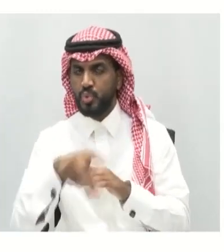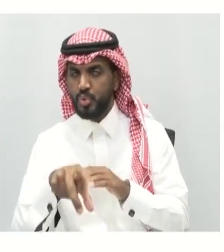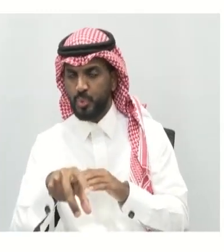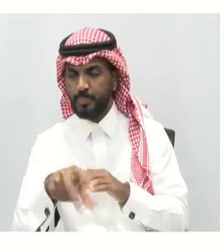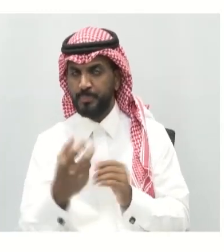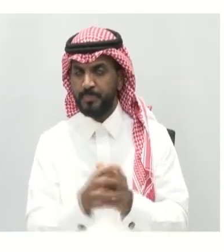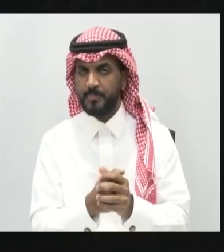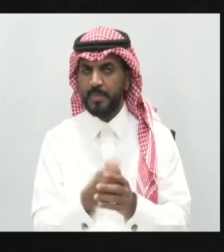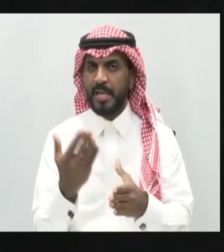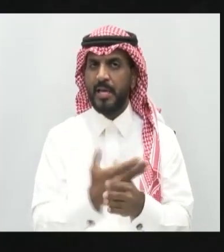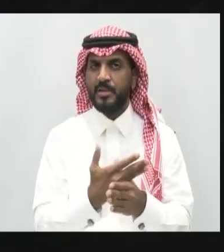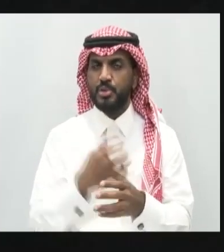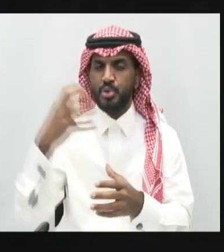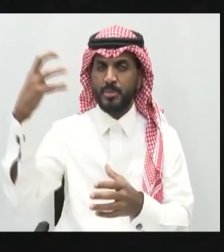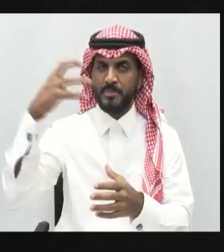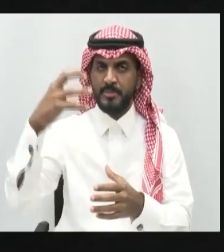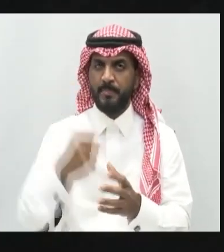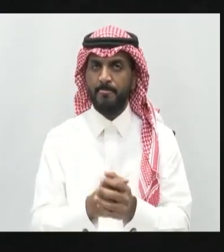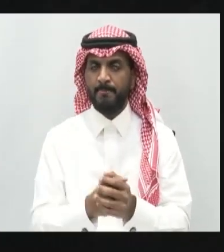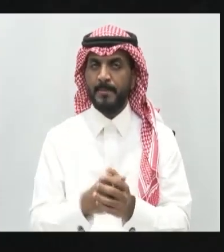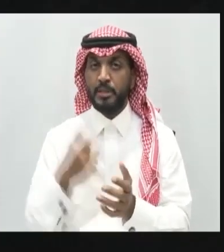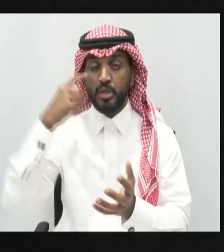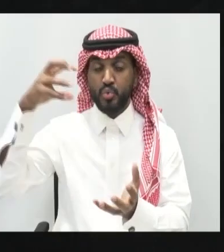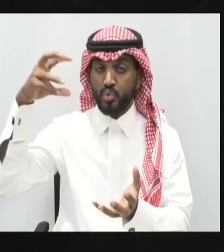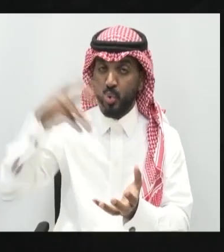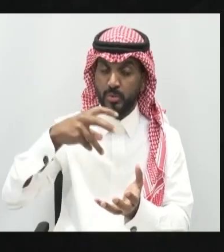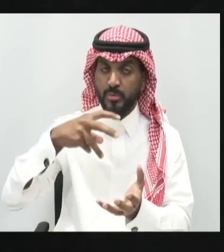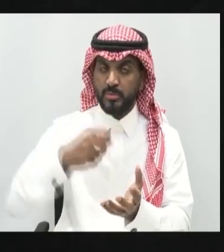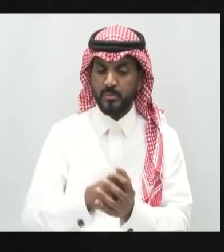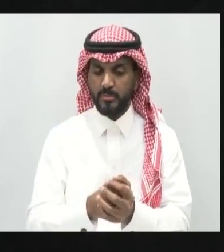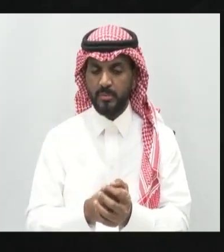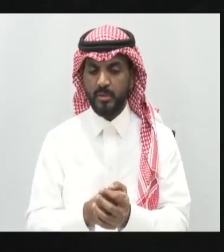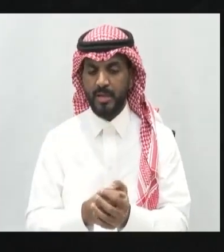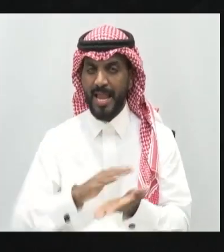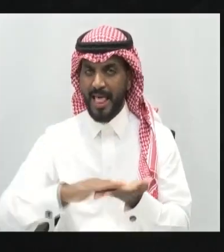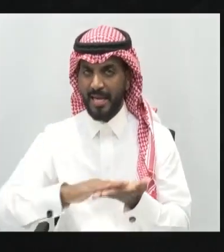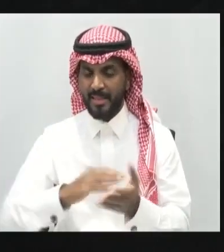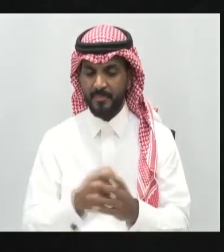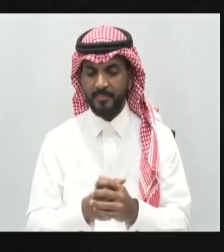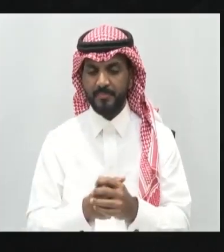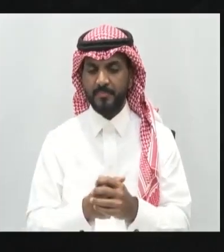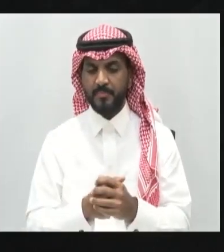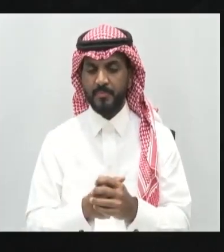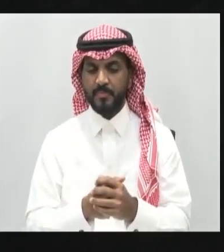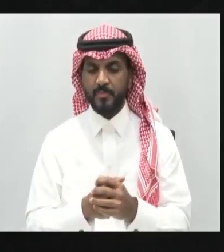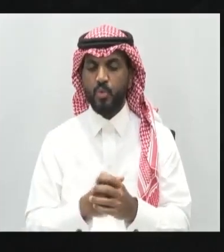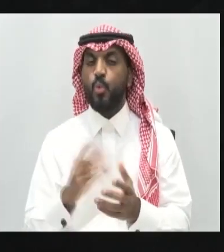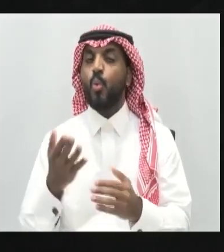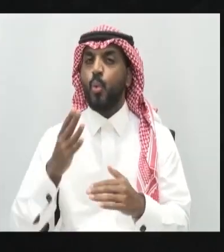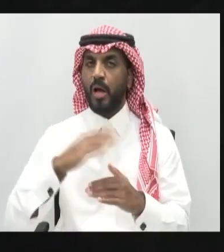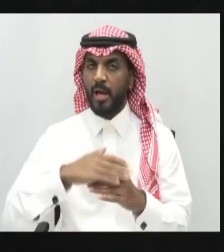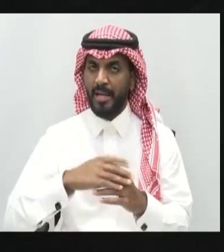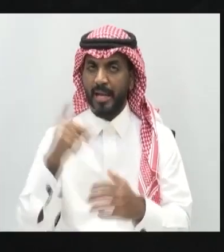او لان الشمس تسقط اشعتها على الارض وعلى